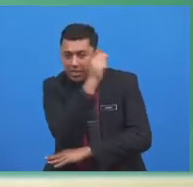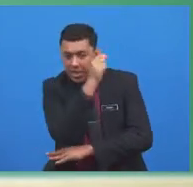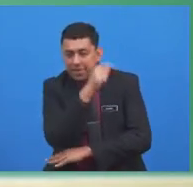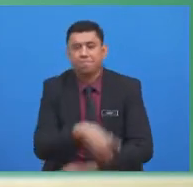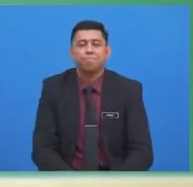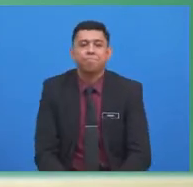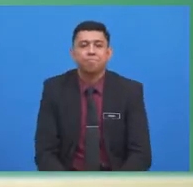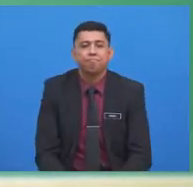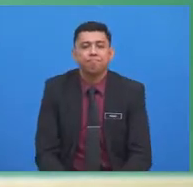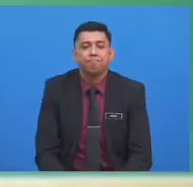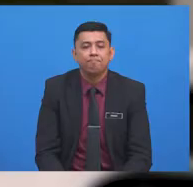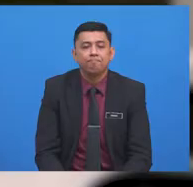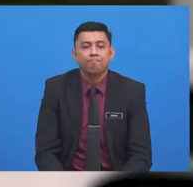penternakan.